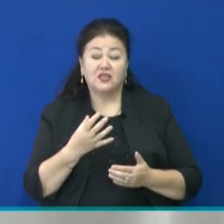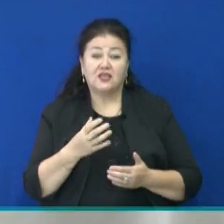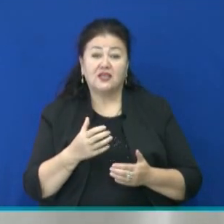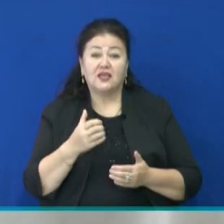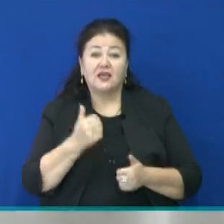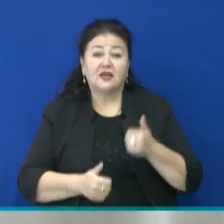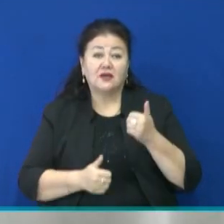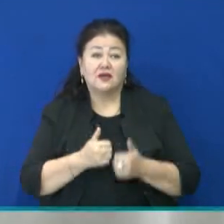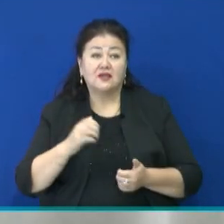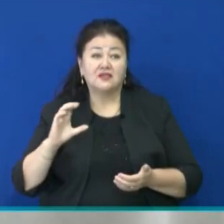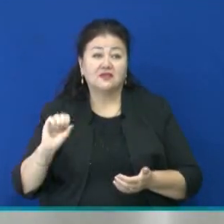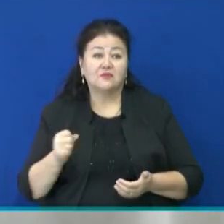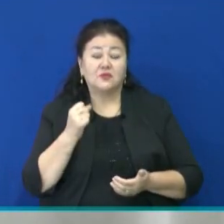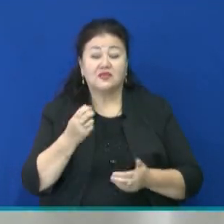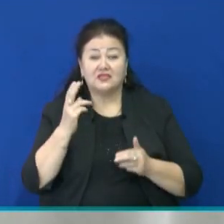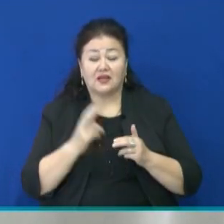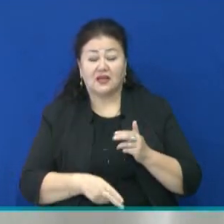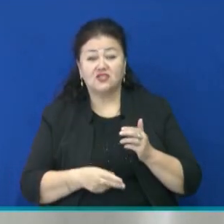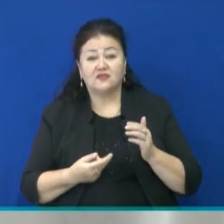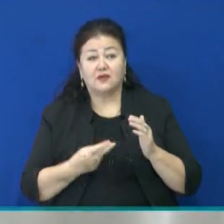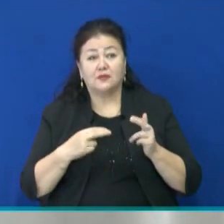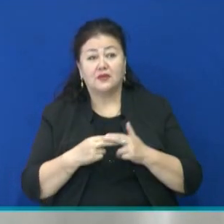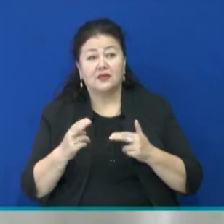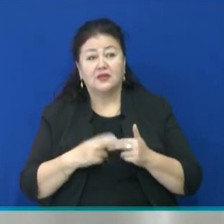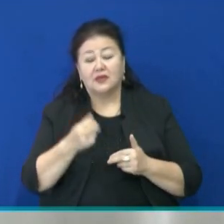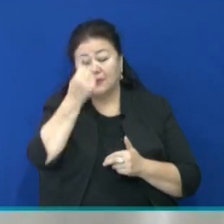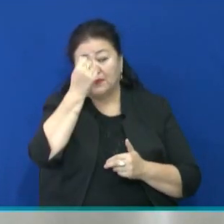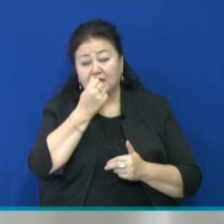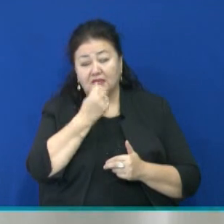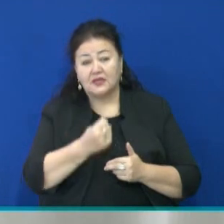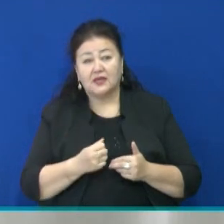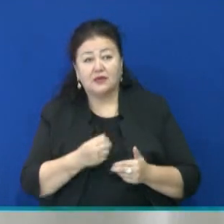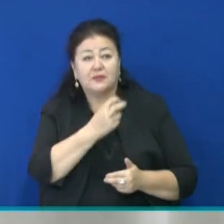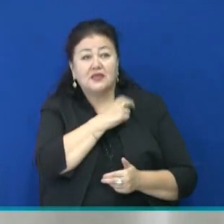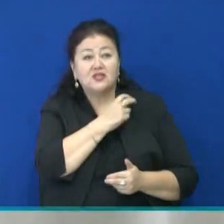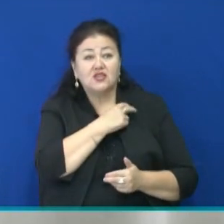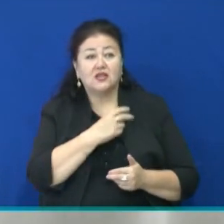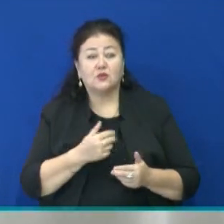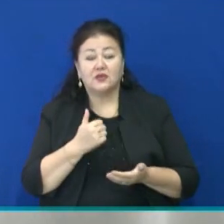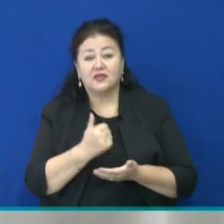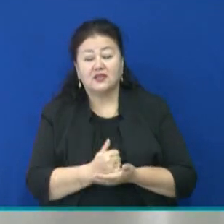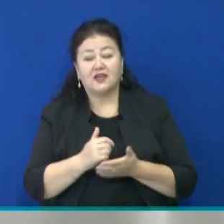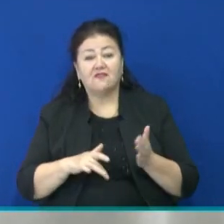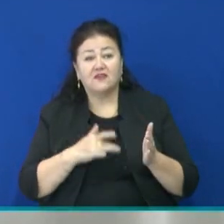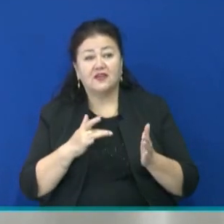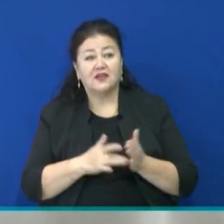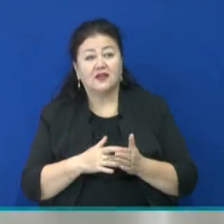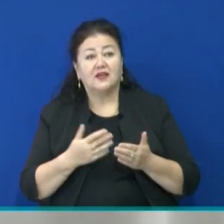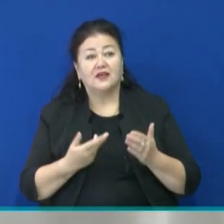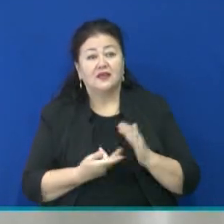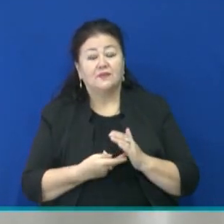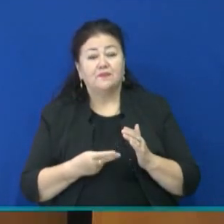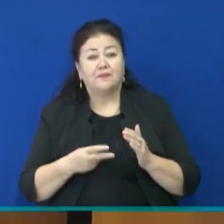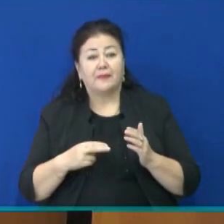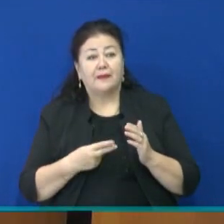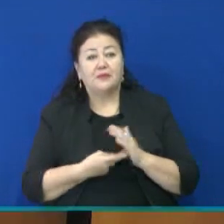На данный момент заканчиваем строительство. Большое спасибо моему начальнику и главе города, которые ценят нашу работу. Наша цель – сдать 2 школы в сентябре